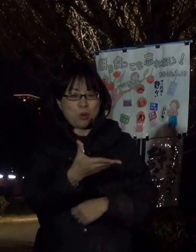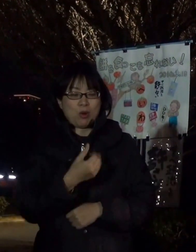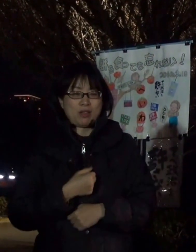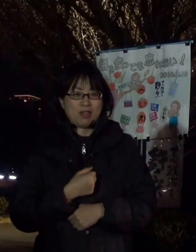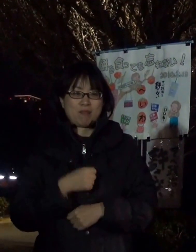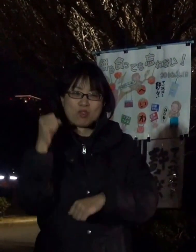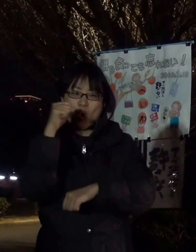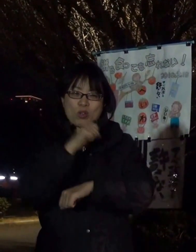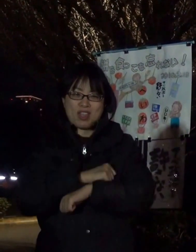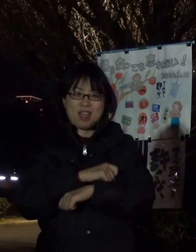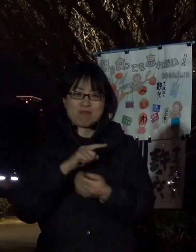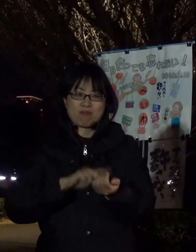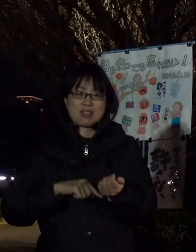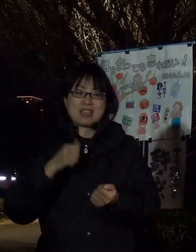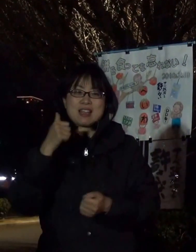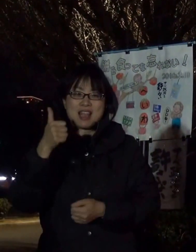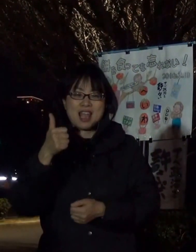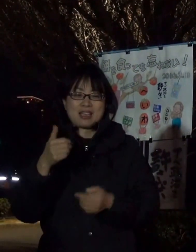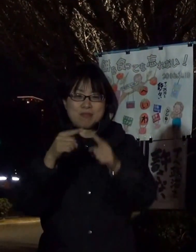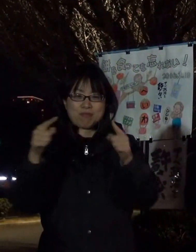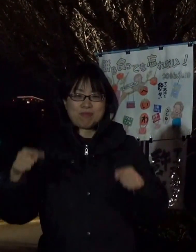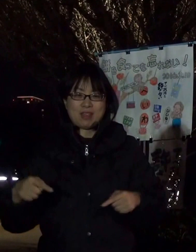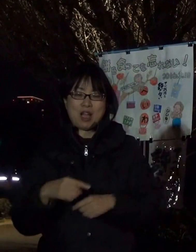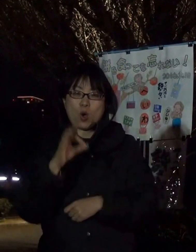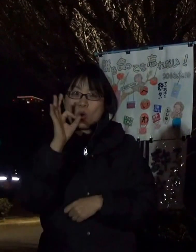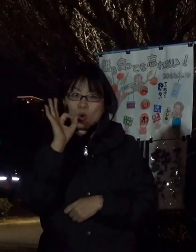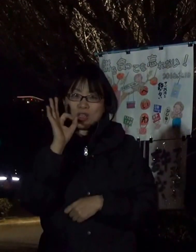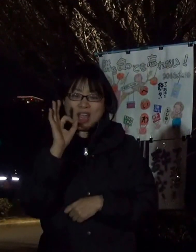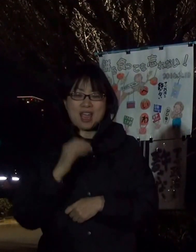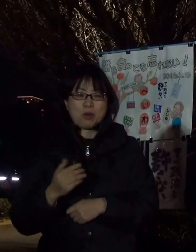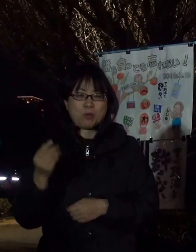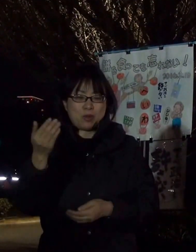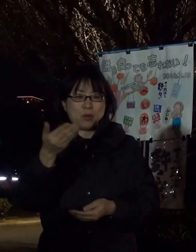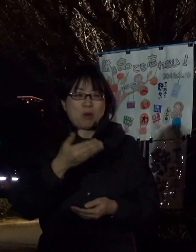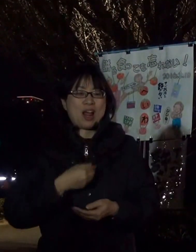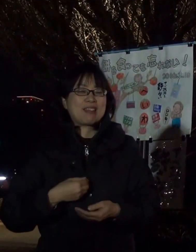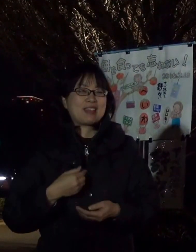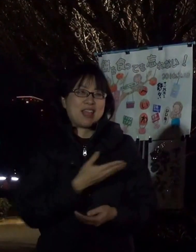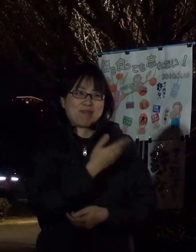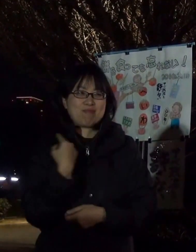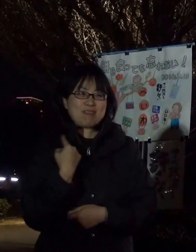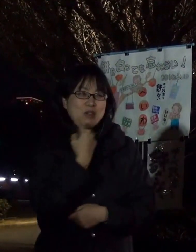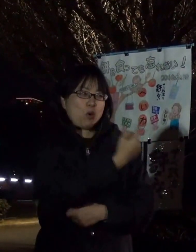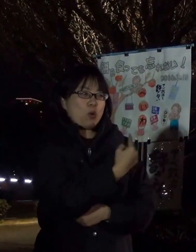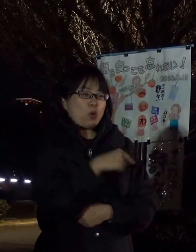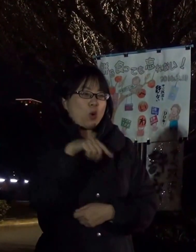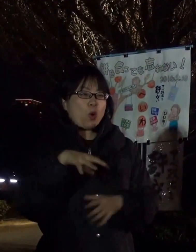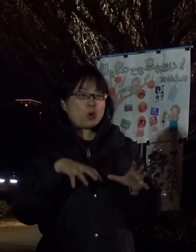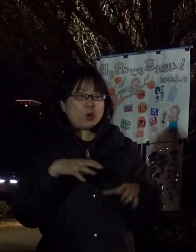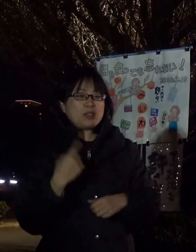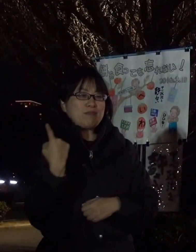します、 はい、だからね、スリッパなんですよ。こんばんは。